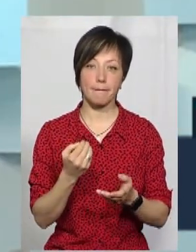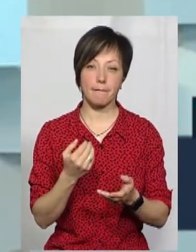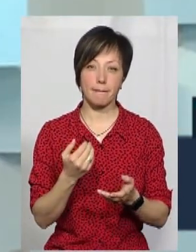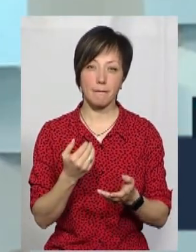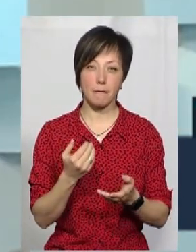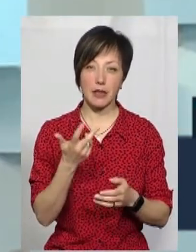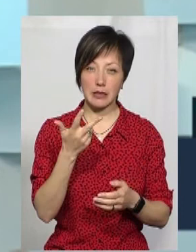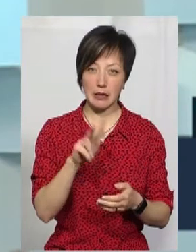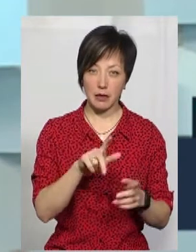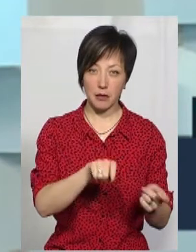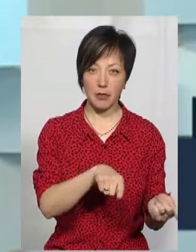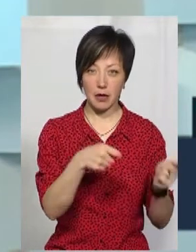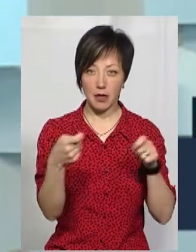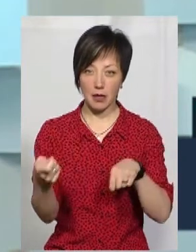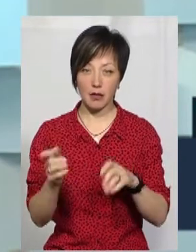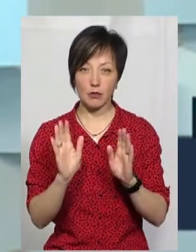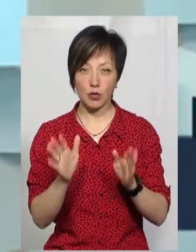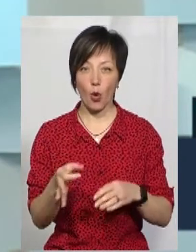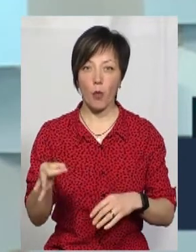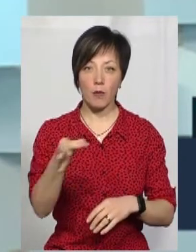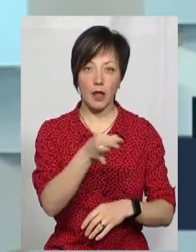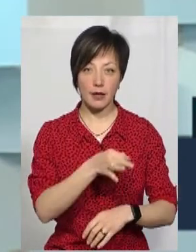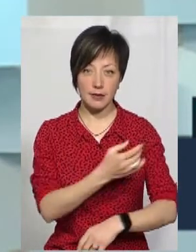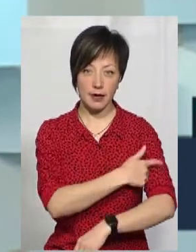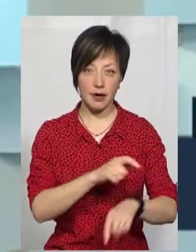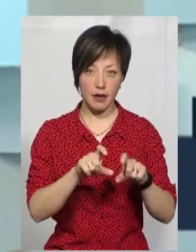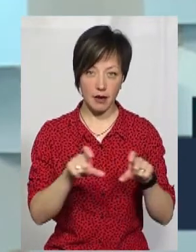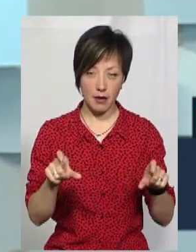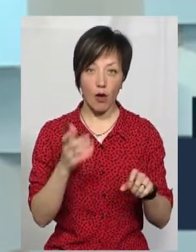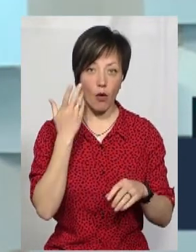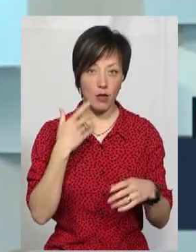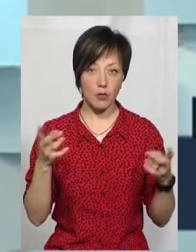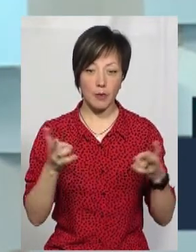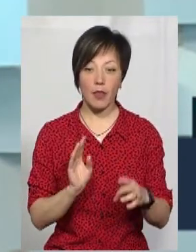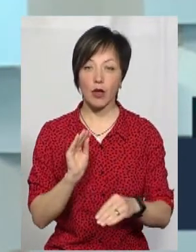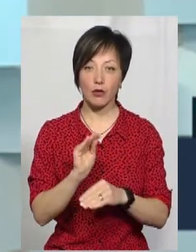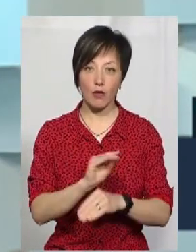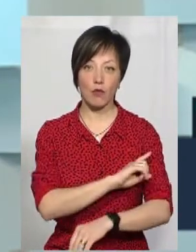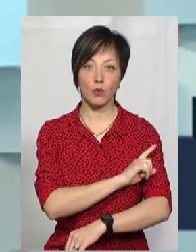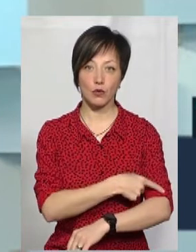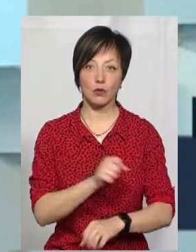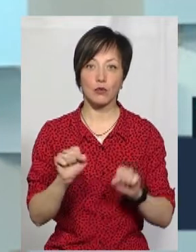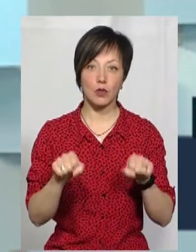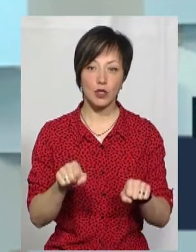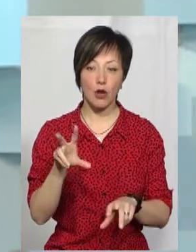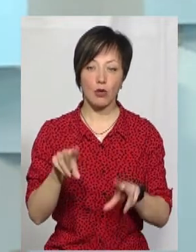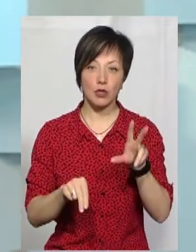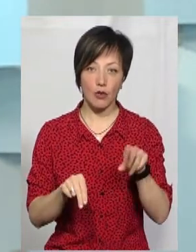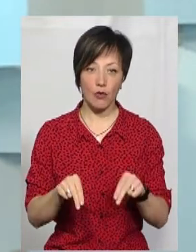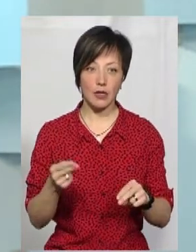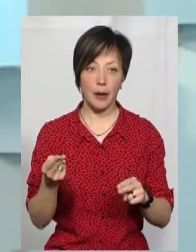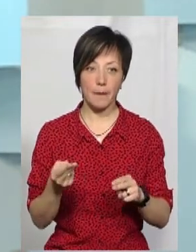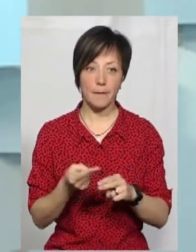передбачали, що 3 ми можемо передати за обласної лікарні за потреби. Додаткова взагалі потужність, на яку ми можемо розгорнути сьогодні